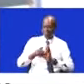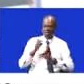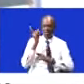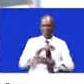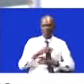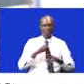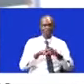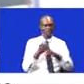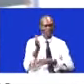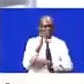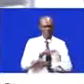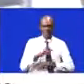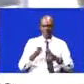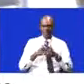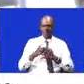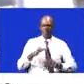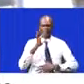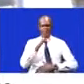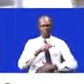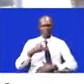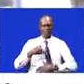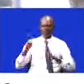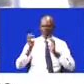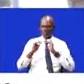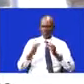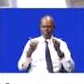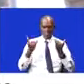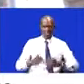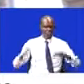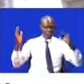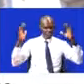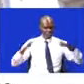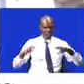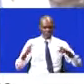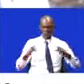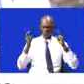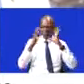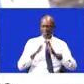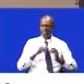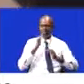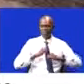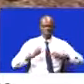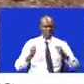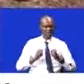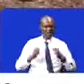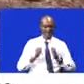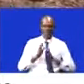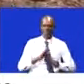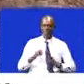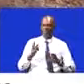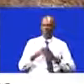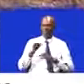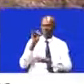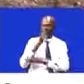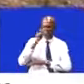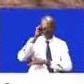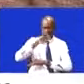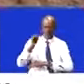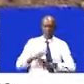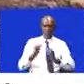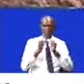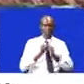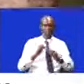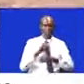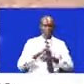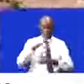waduogo gino terwa sa kendo kodhino okwane kwamor kode ahinya. Gikwayo tend kaunti kaachiel koda